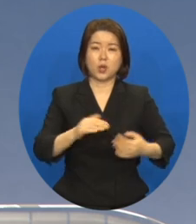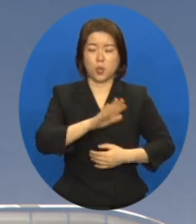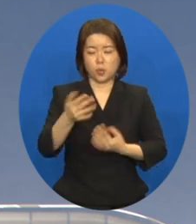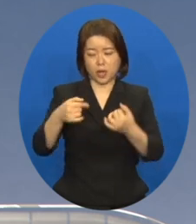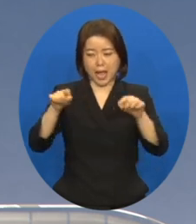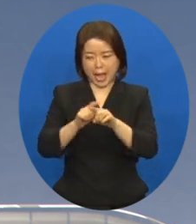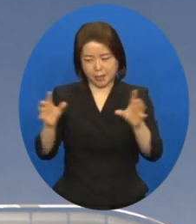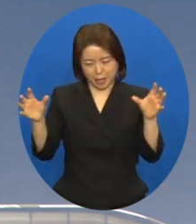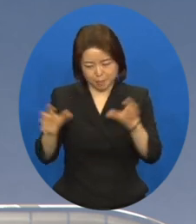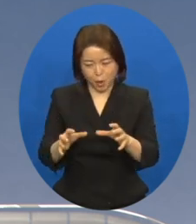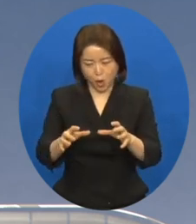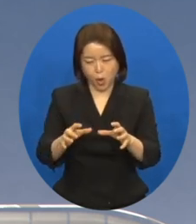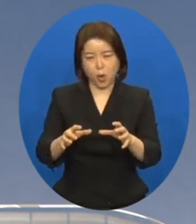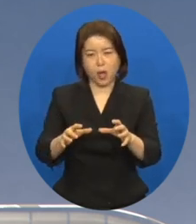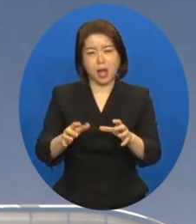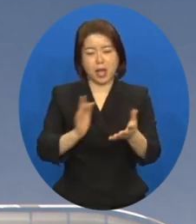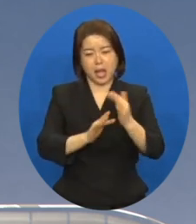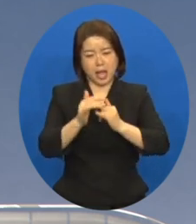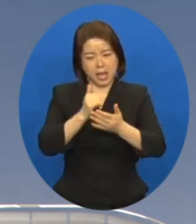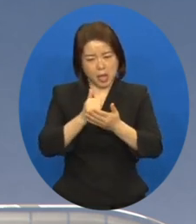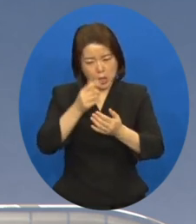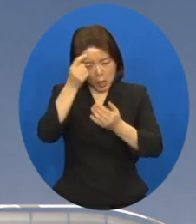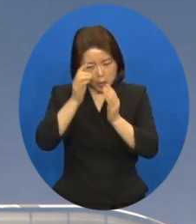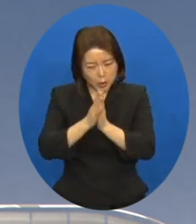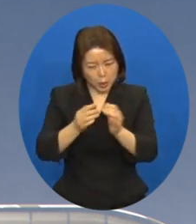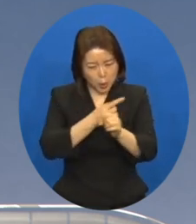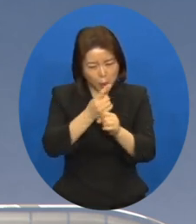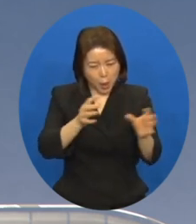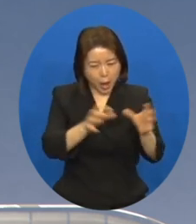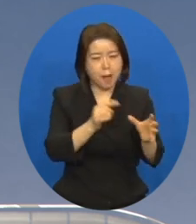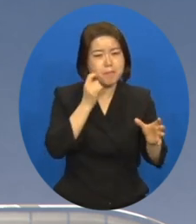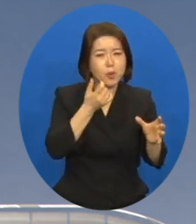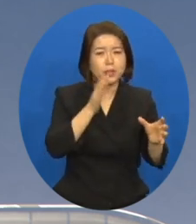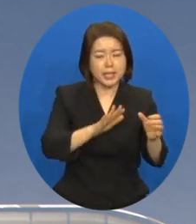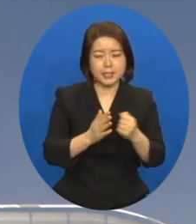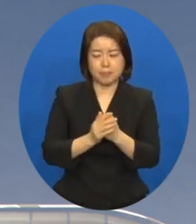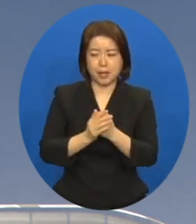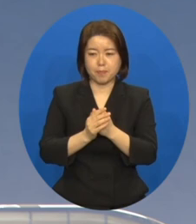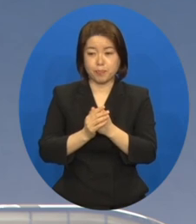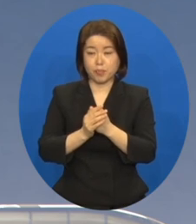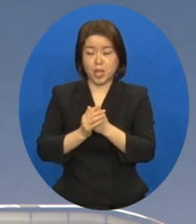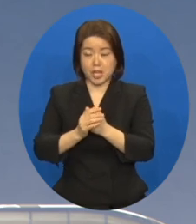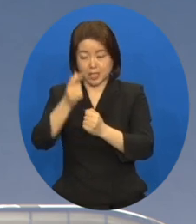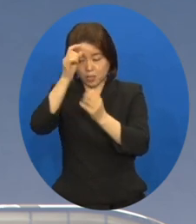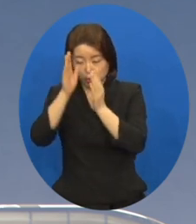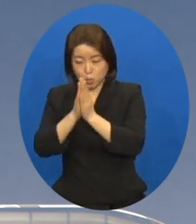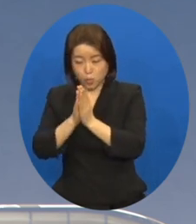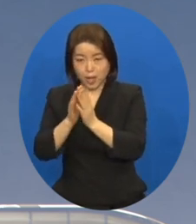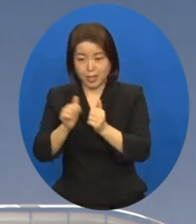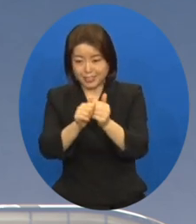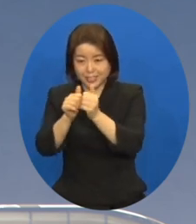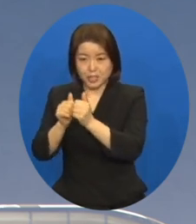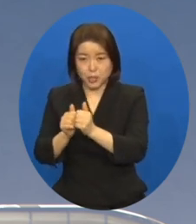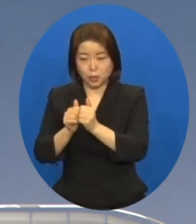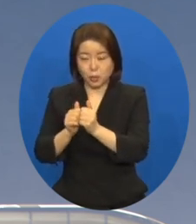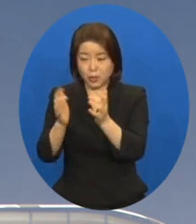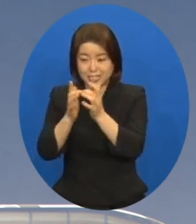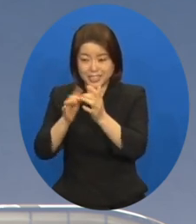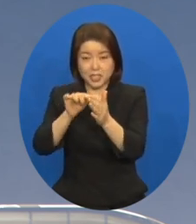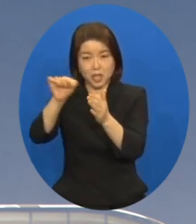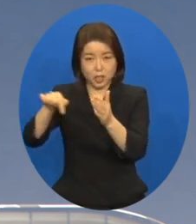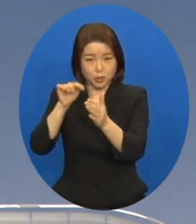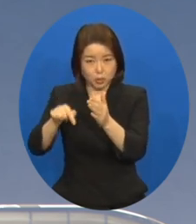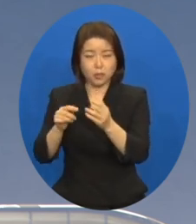함께 모여서 한 시간을 기도하지 못한다 하더라도 동행 기도 사이트를 통해서 특히 지금